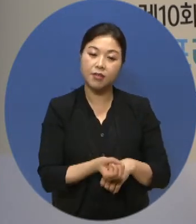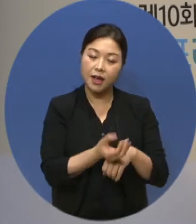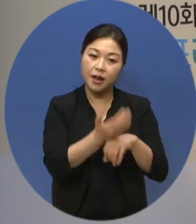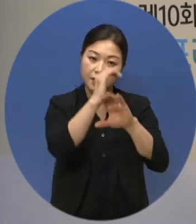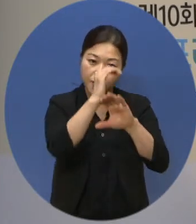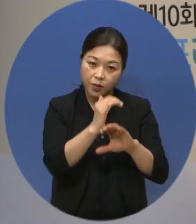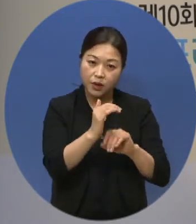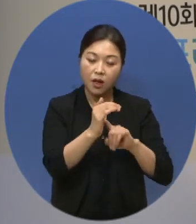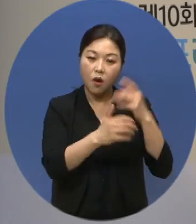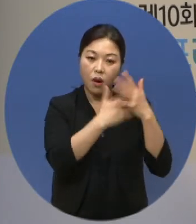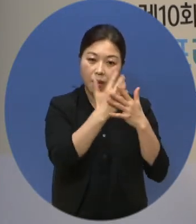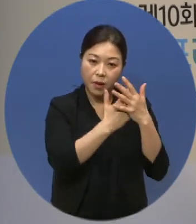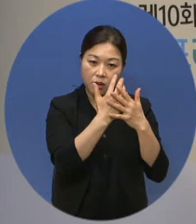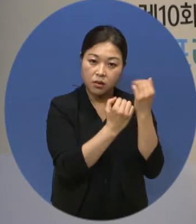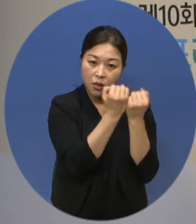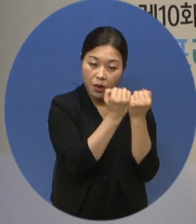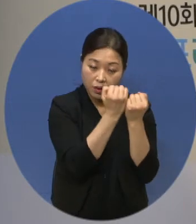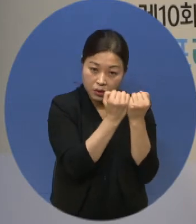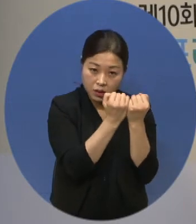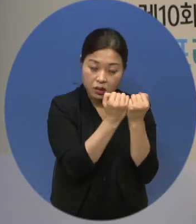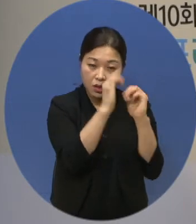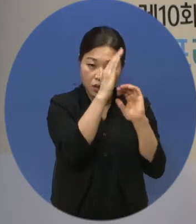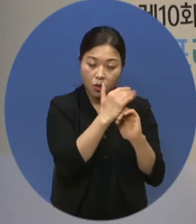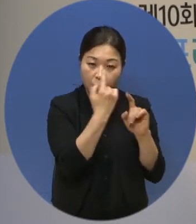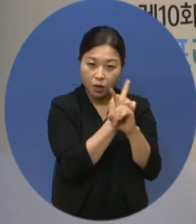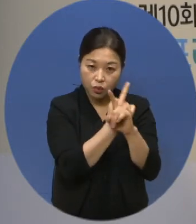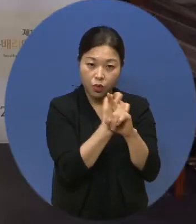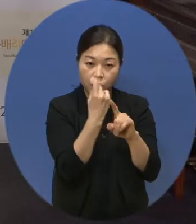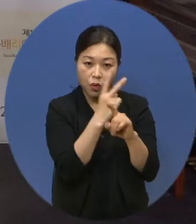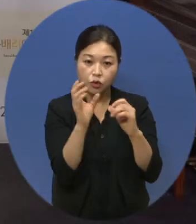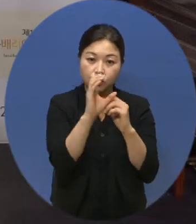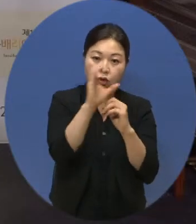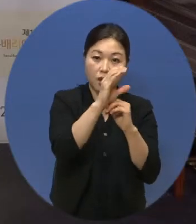내용을 수정하거나 추가한 게 있으시면 좀 말씀을 좀 해주실까요?